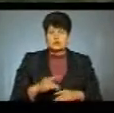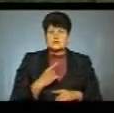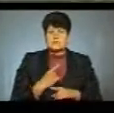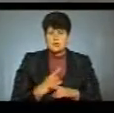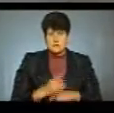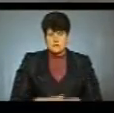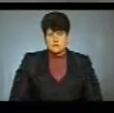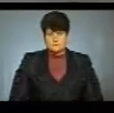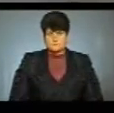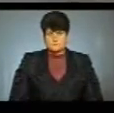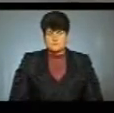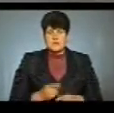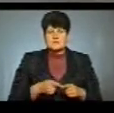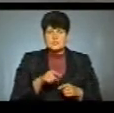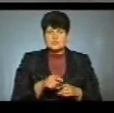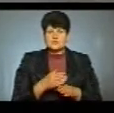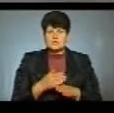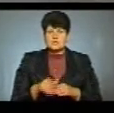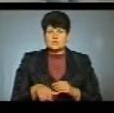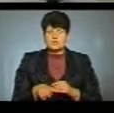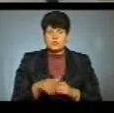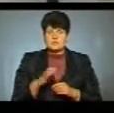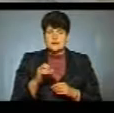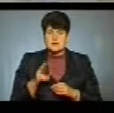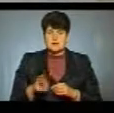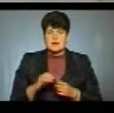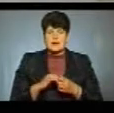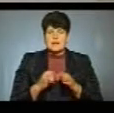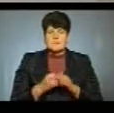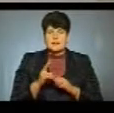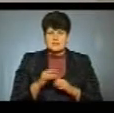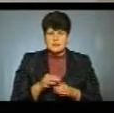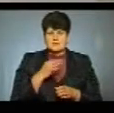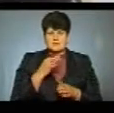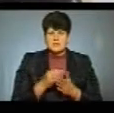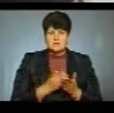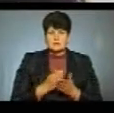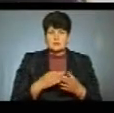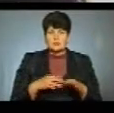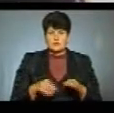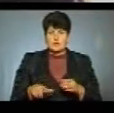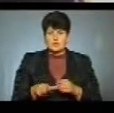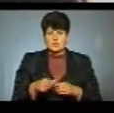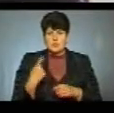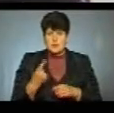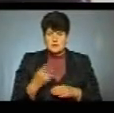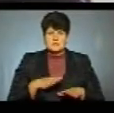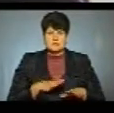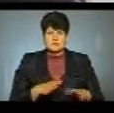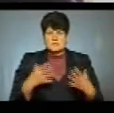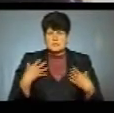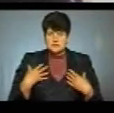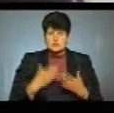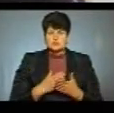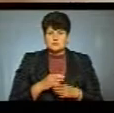заборонено. За цю частину дороги від Скалата до села Кам'янки відповідає служба автомобільних доріг області. Заступник начальника